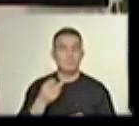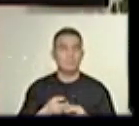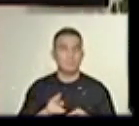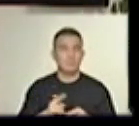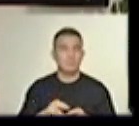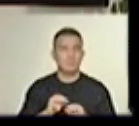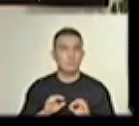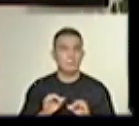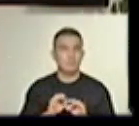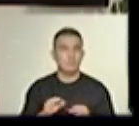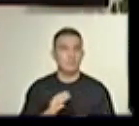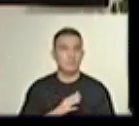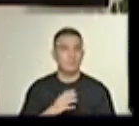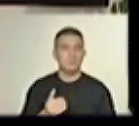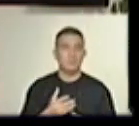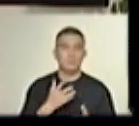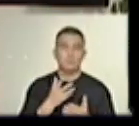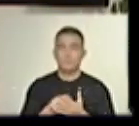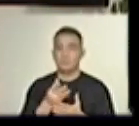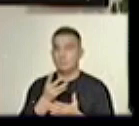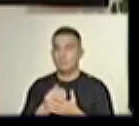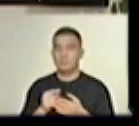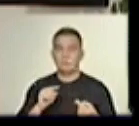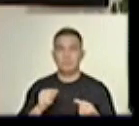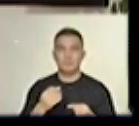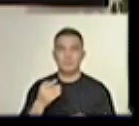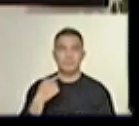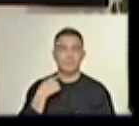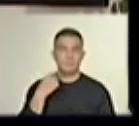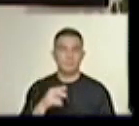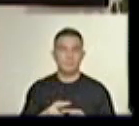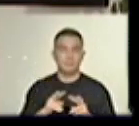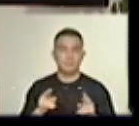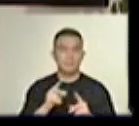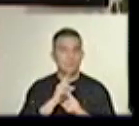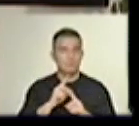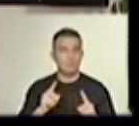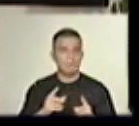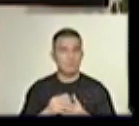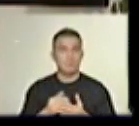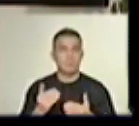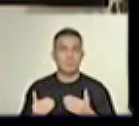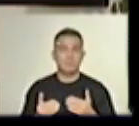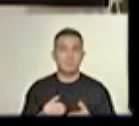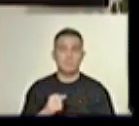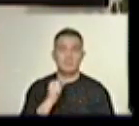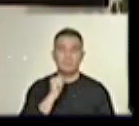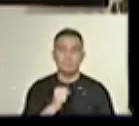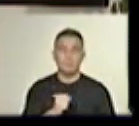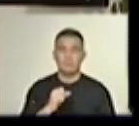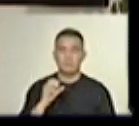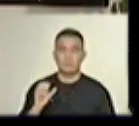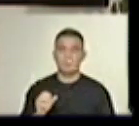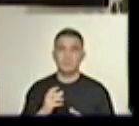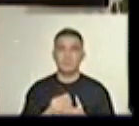ta'kidlaganimizdek, demak, o'zaro qarama-qarshi sonlar teng bo'lmas ekan. Shunday ekan, a c ga teng bo'lmaydi.